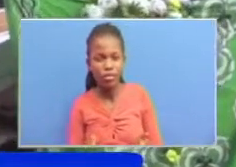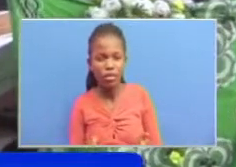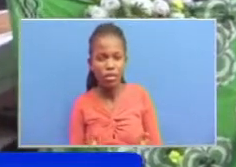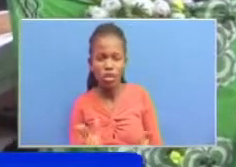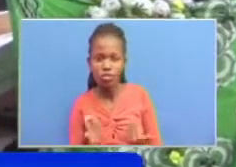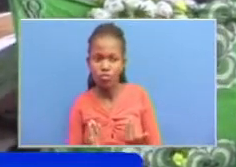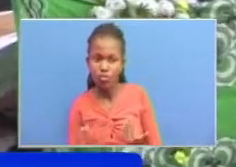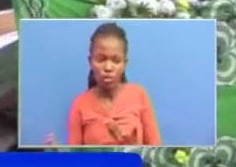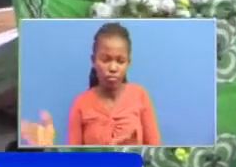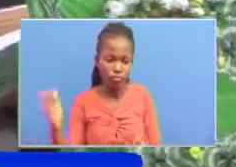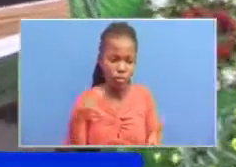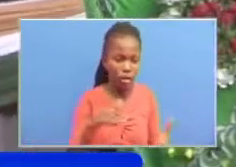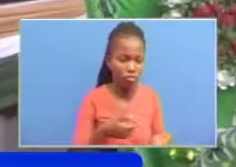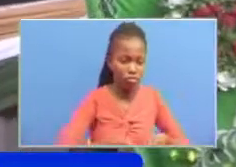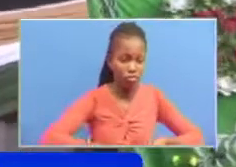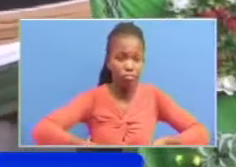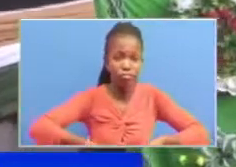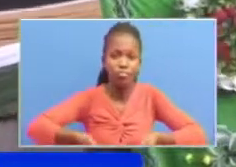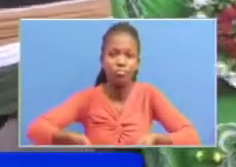Yuko kate wa kami uke